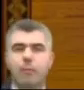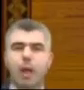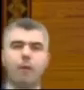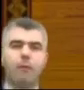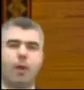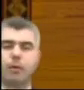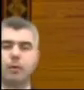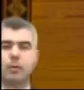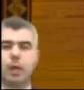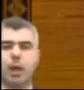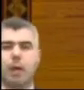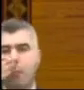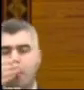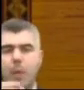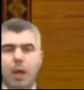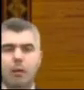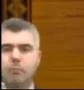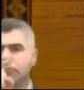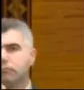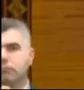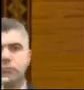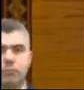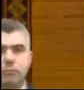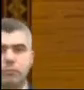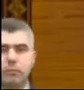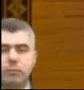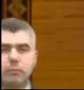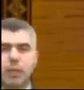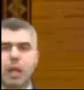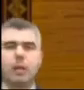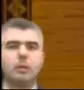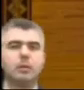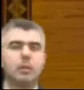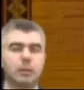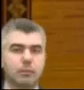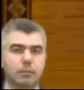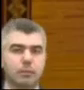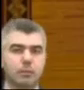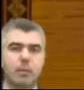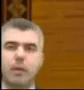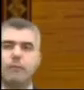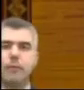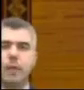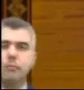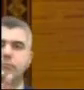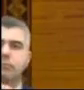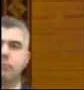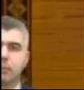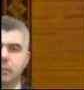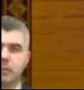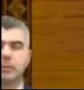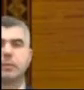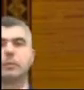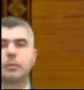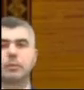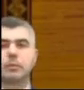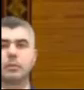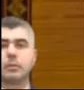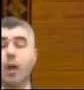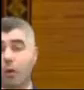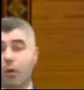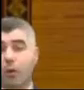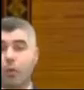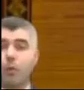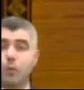صديقتان في فترة الاضطرابات، وكانت فرنسا دائما إلى جانب المغرب في المسائل الوجودية التي واجهها المغرب.